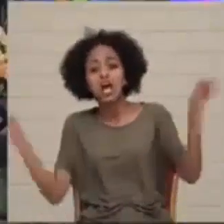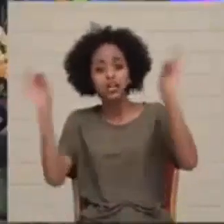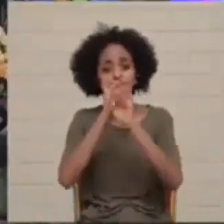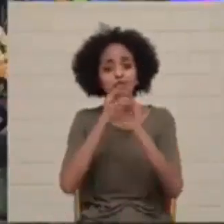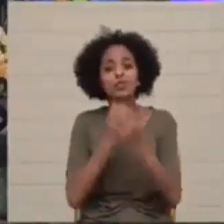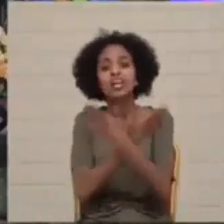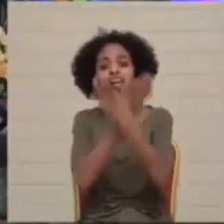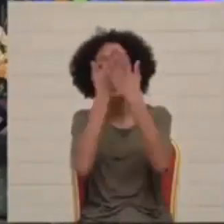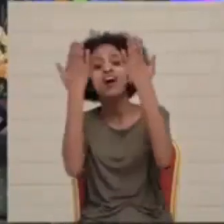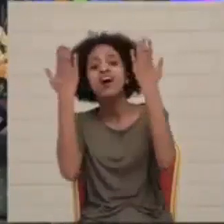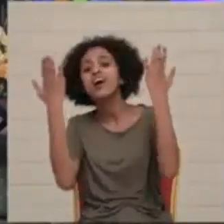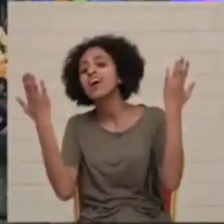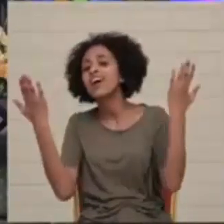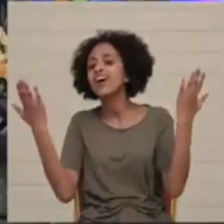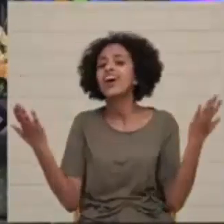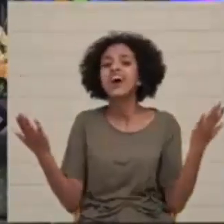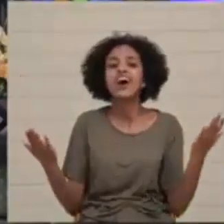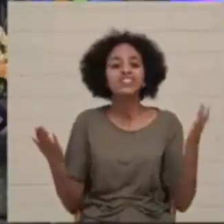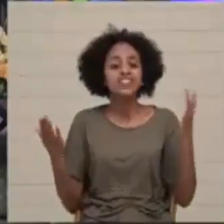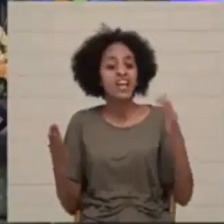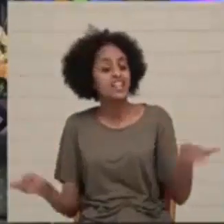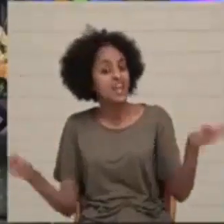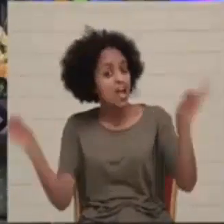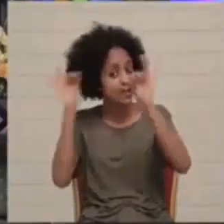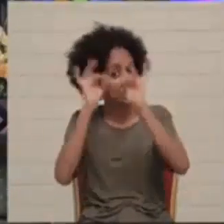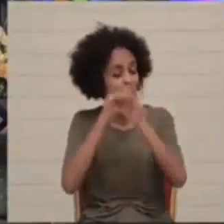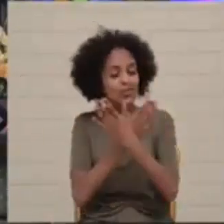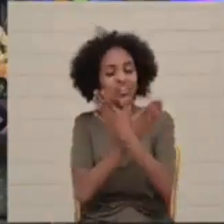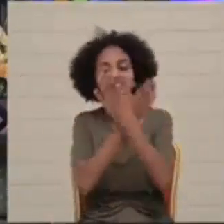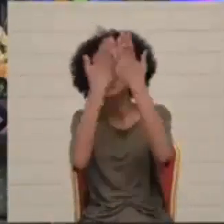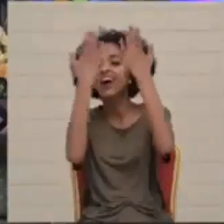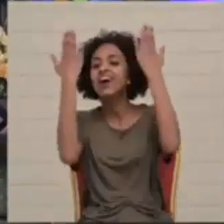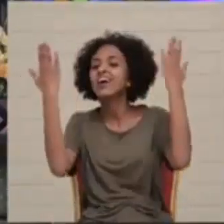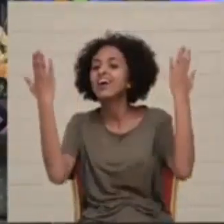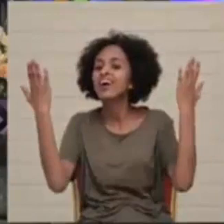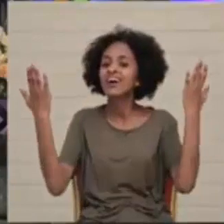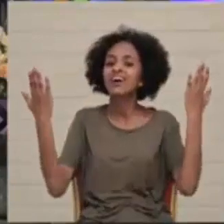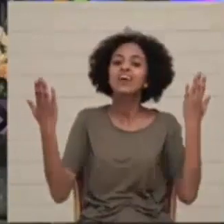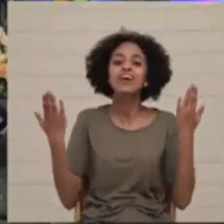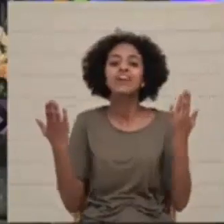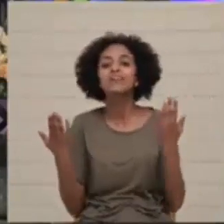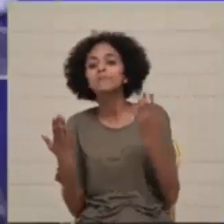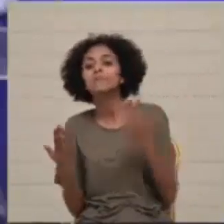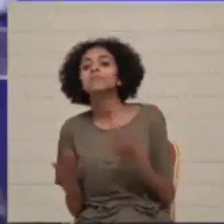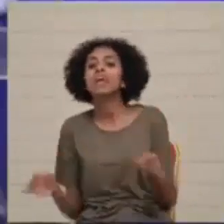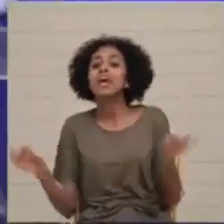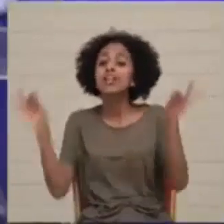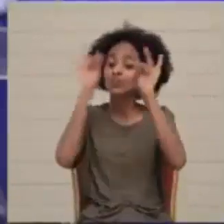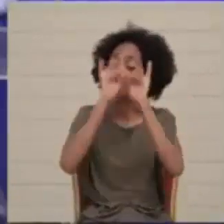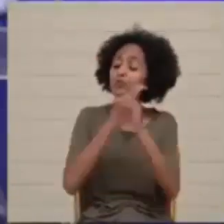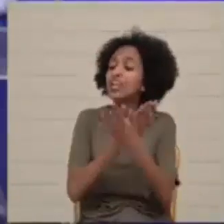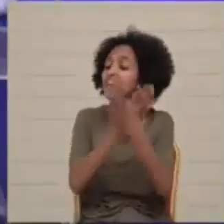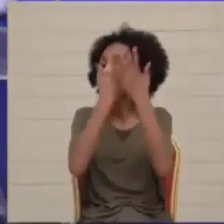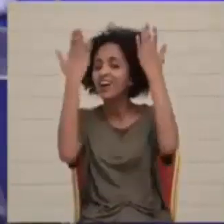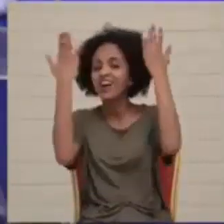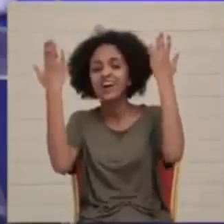ይነጋል ለሊቱ ይነጋል ለሊቱ ይነጋል